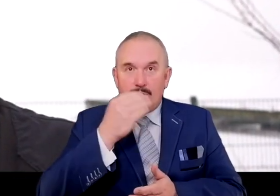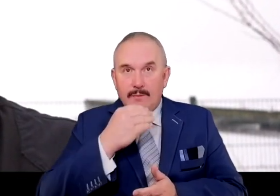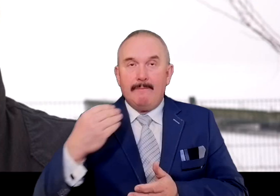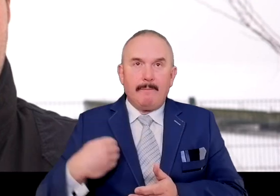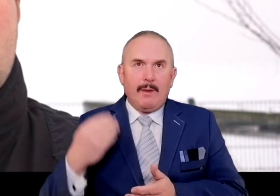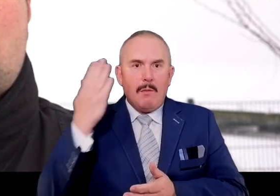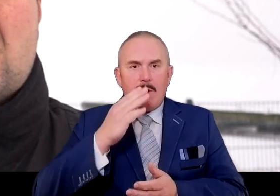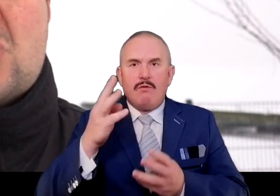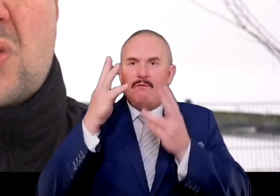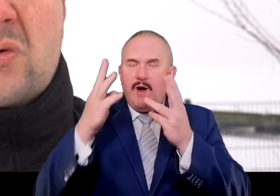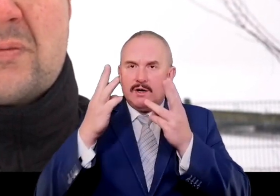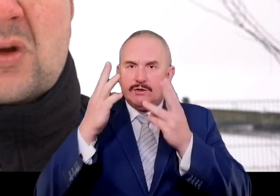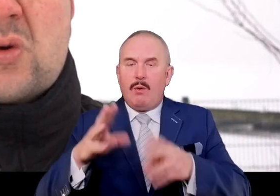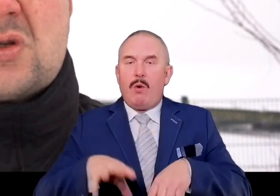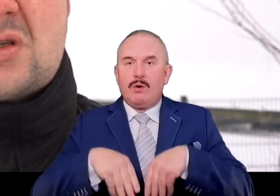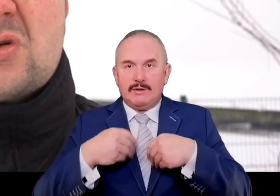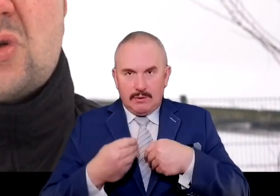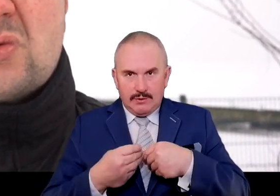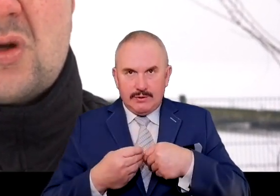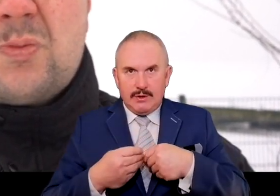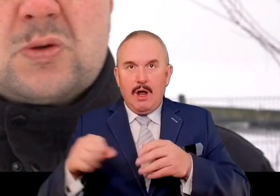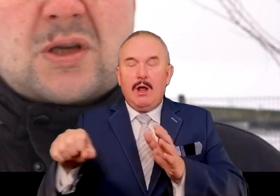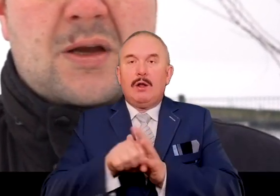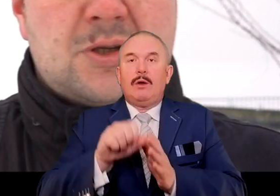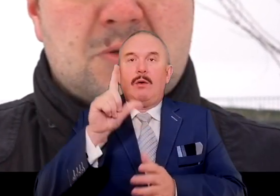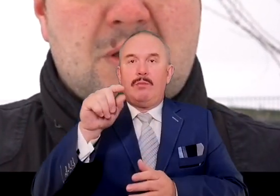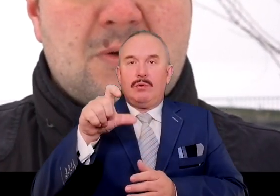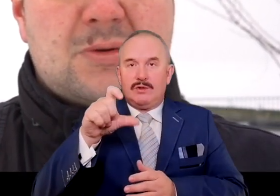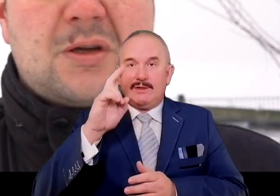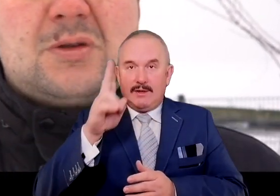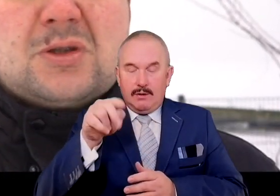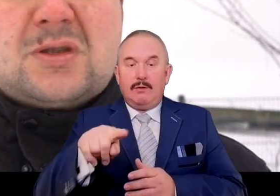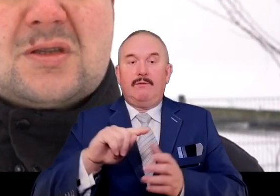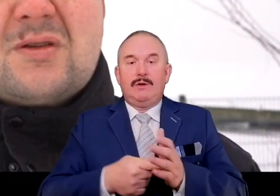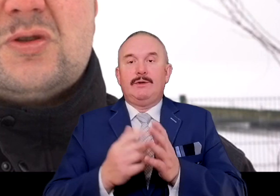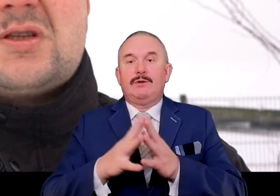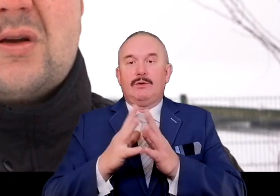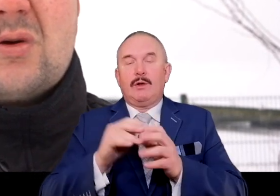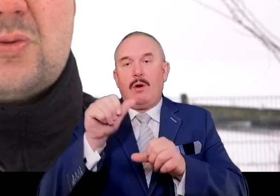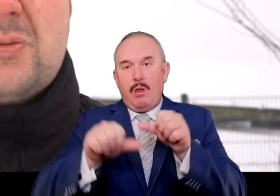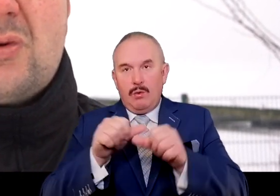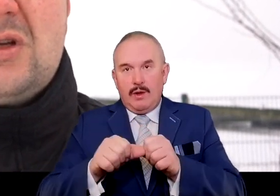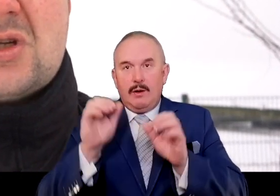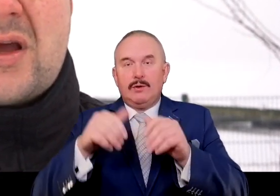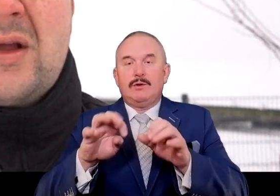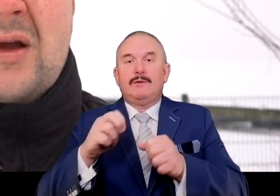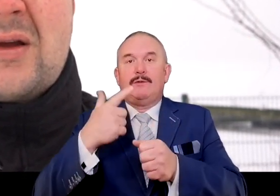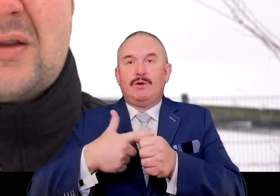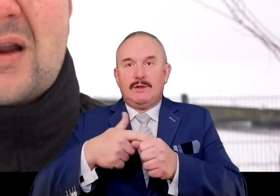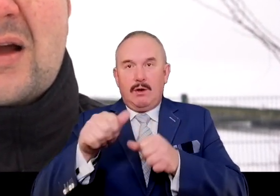były bardzo doniosłą uroczystością. Do Pucka 10 lutego 1920 roku przybyły